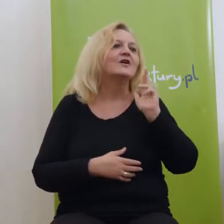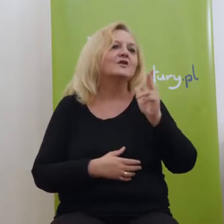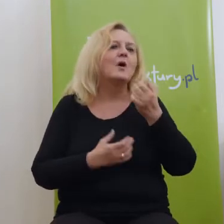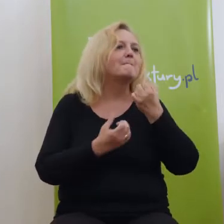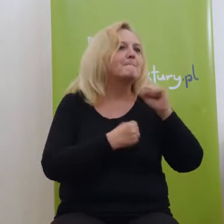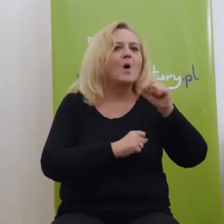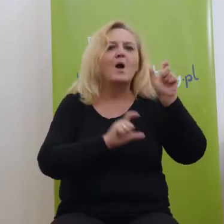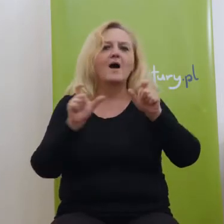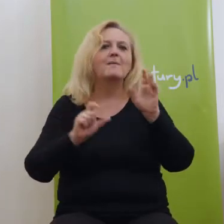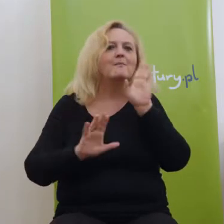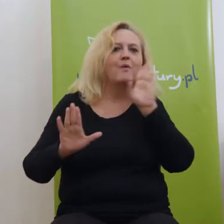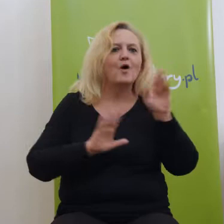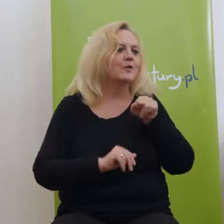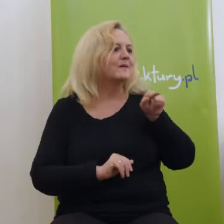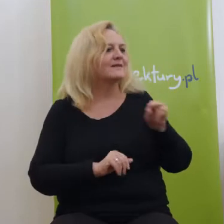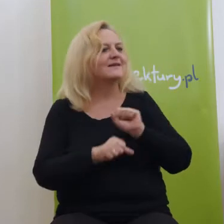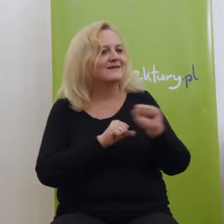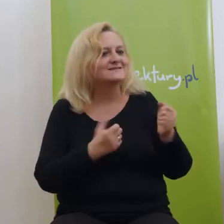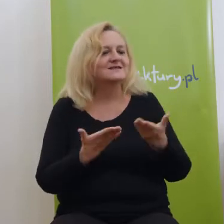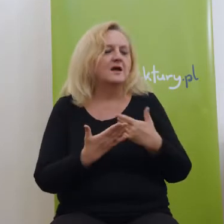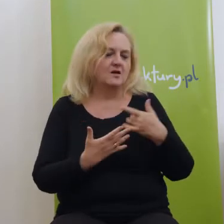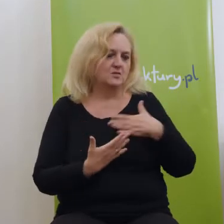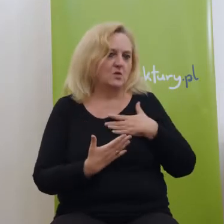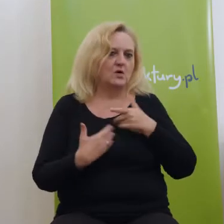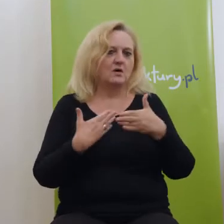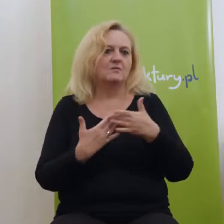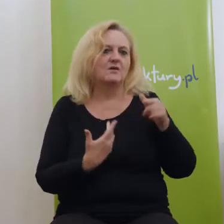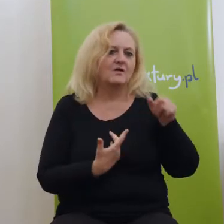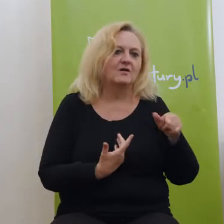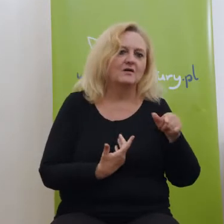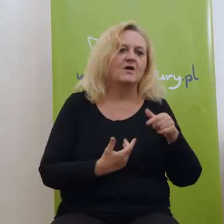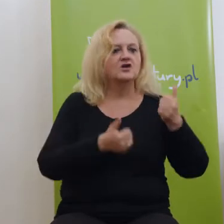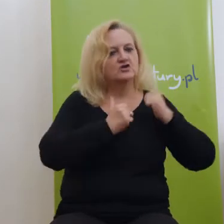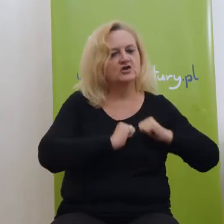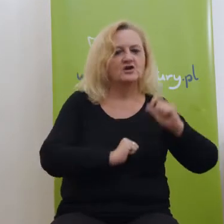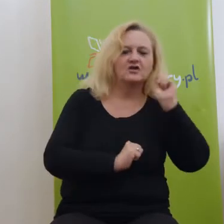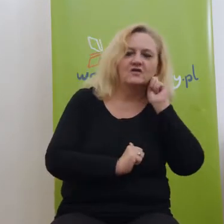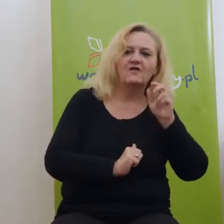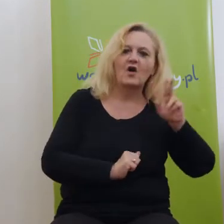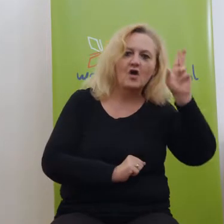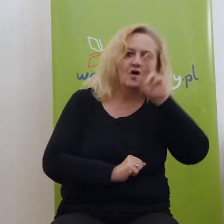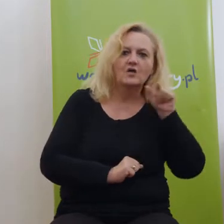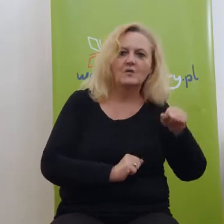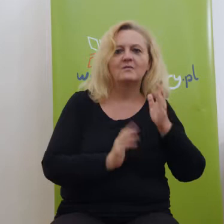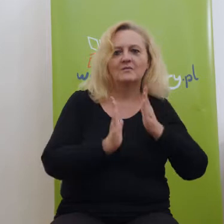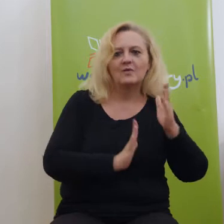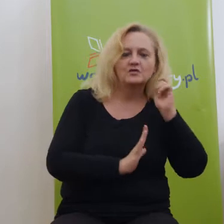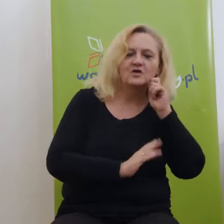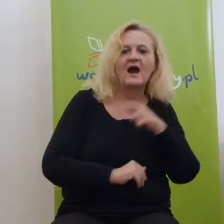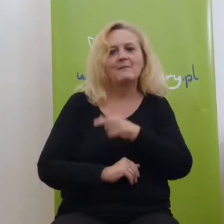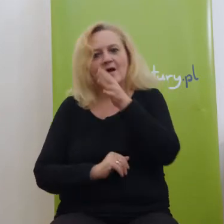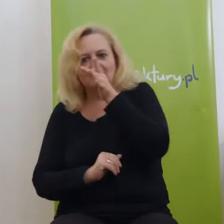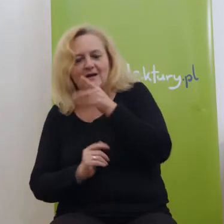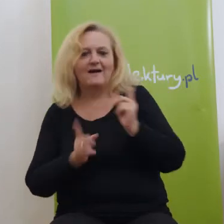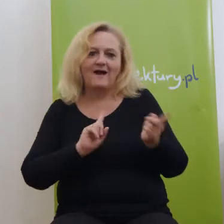byś się utożsamiała w takim sensie, czy byłaś bardziej urwiską, czy bardziej właśnie tą grzeczną, słuchającą rodziców, porządną dziewczynką,